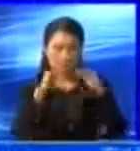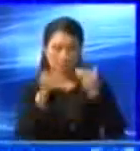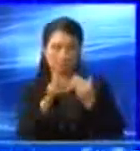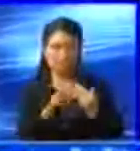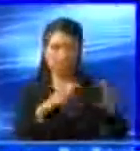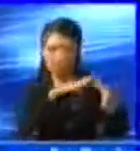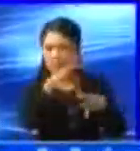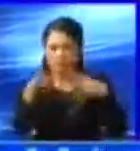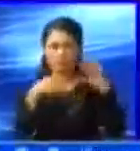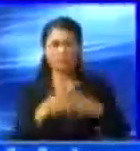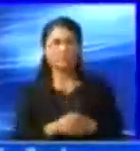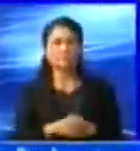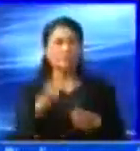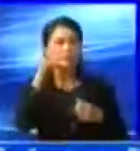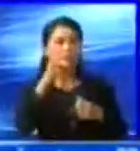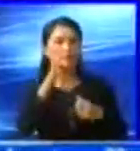ដែលមានសភាពពិបាកបំផុតនិងមានសភាពស្មុគស្មាញ